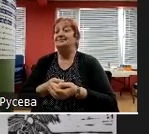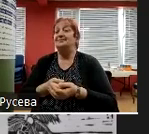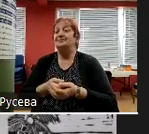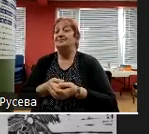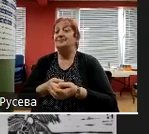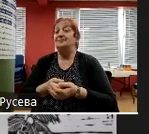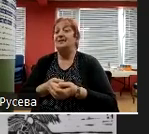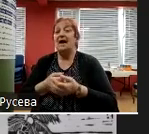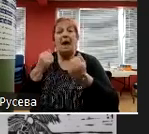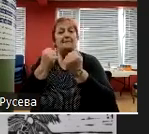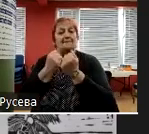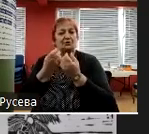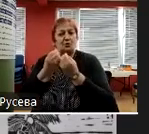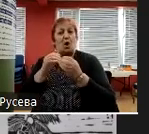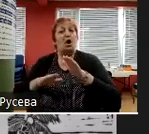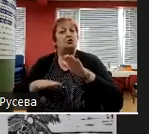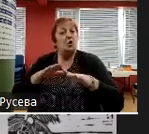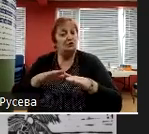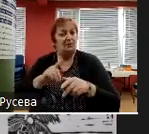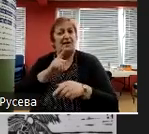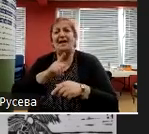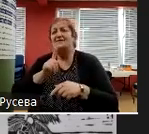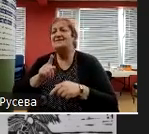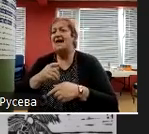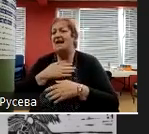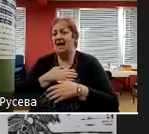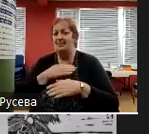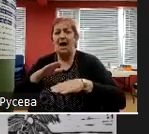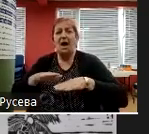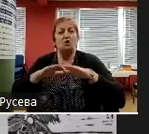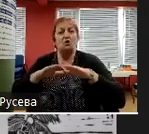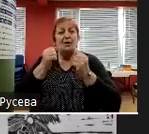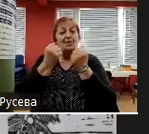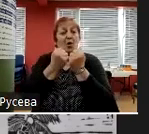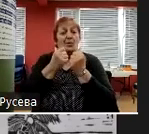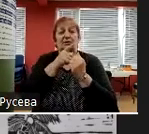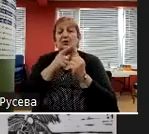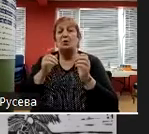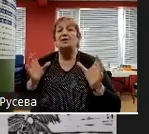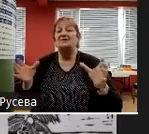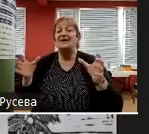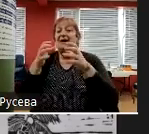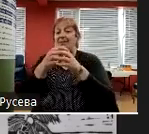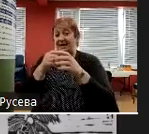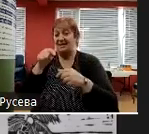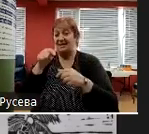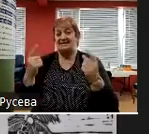мястото е достъпно или дали всеки има достъпно място, в което трябва да се съберат за